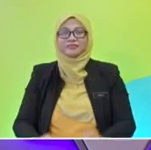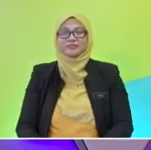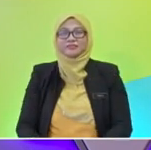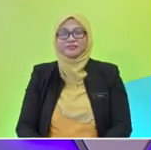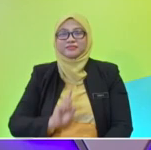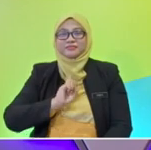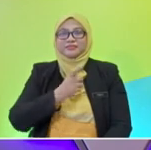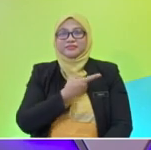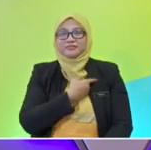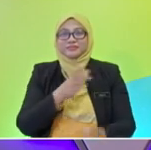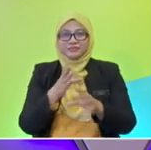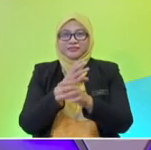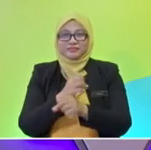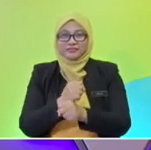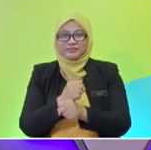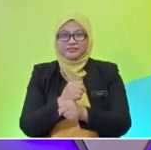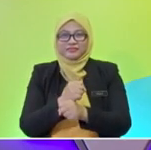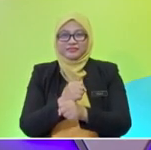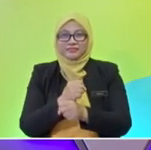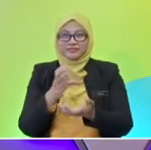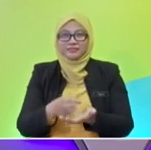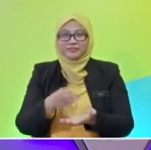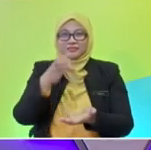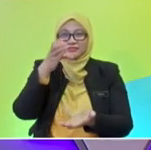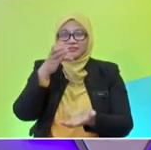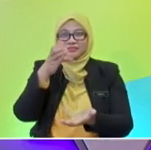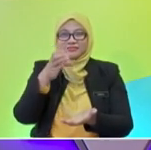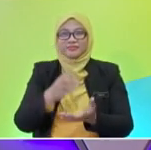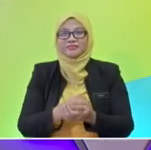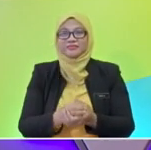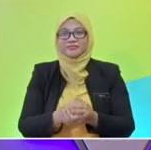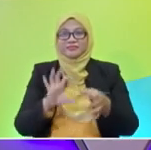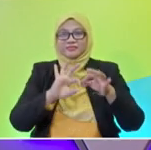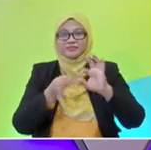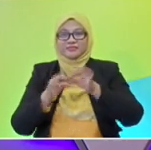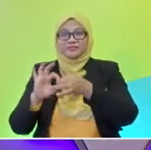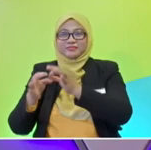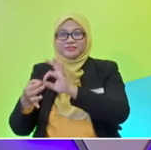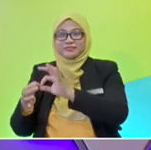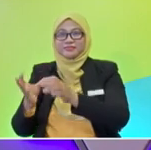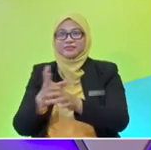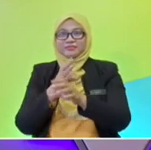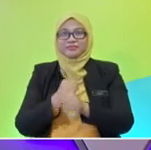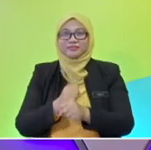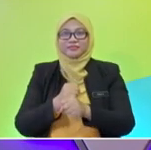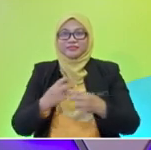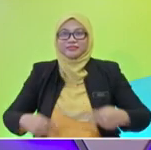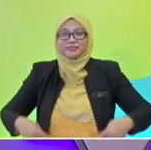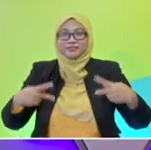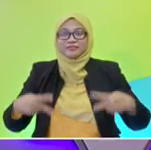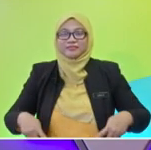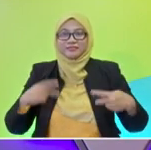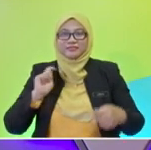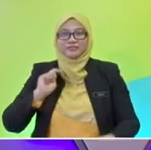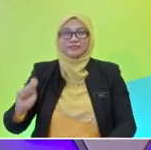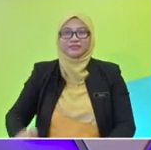kita dapat kalian tembikar kita dapat buat kalian perhiasan kita dapat bakalan kain-kain Sutra yang manis